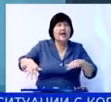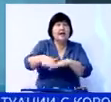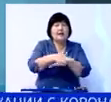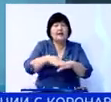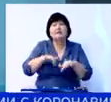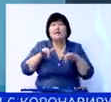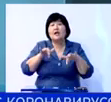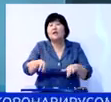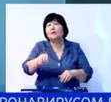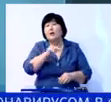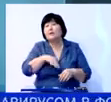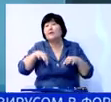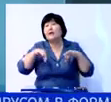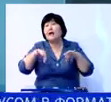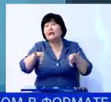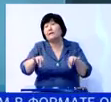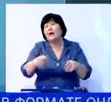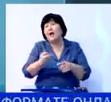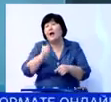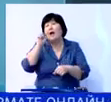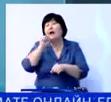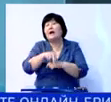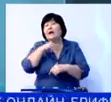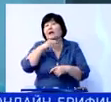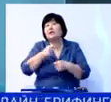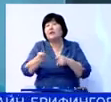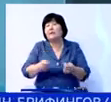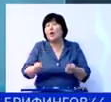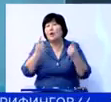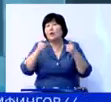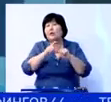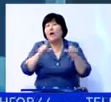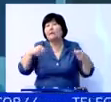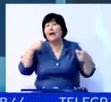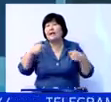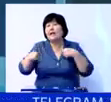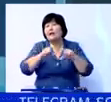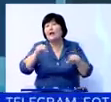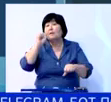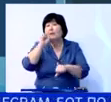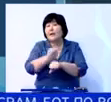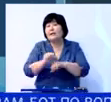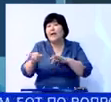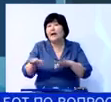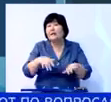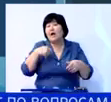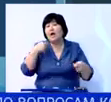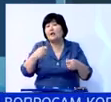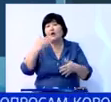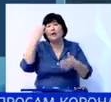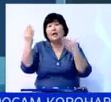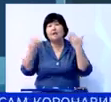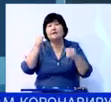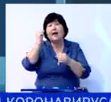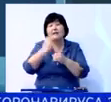и функционирование транспорта, ограничить функционирование крупных объектов торговли, приостановить деятельность торгово-развлекательных